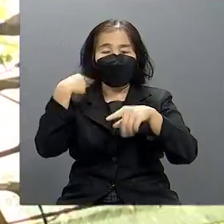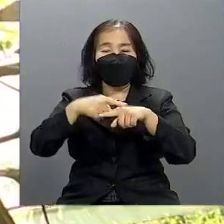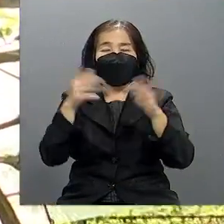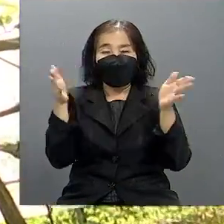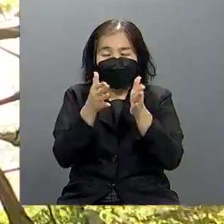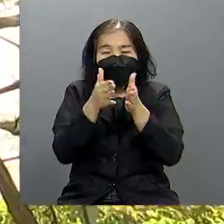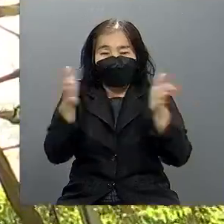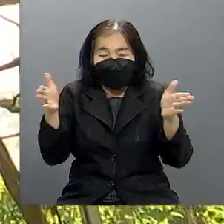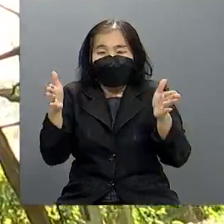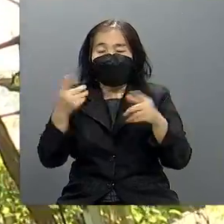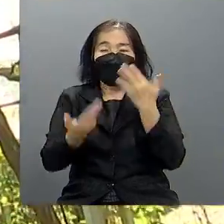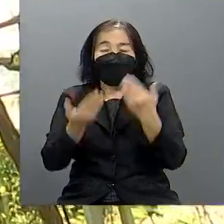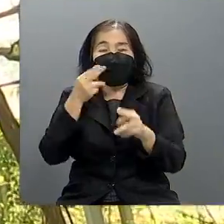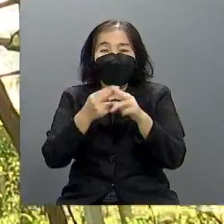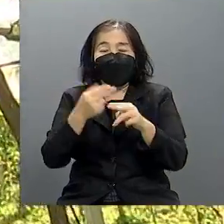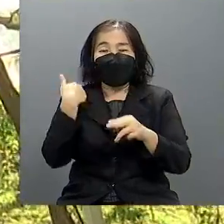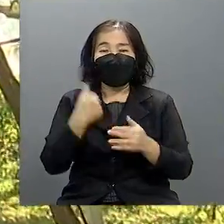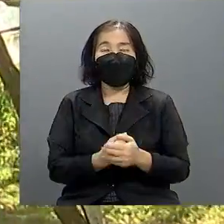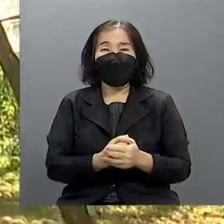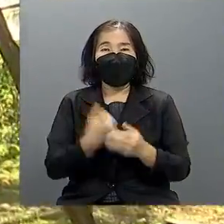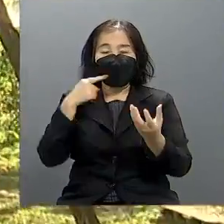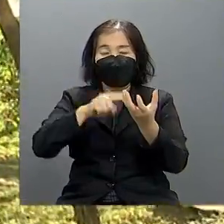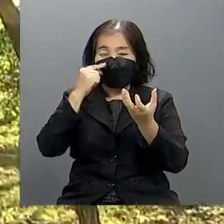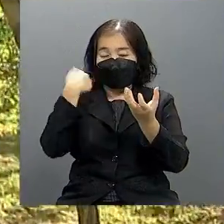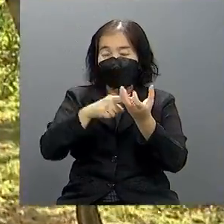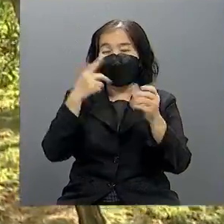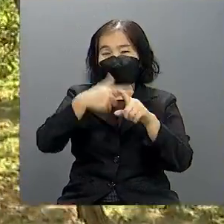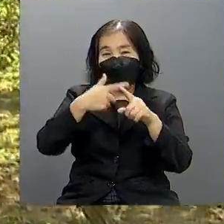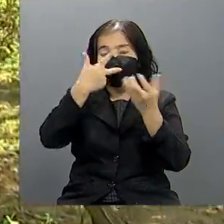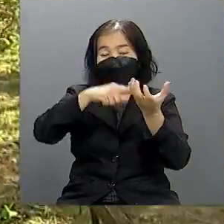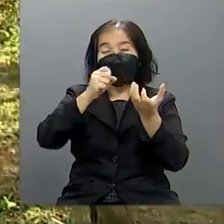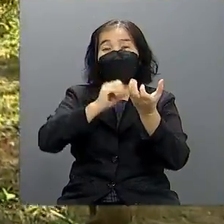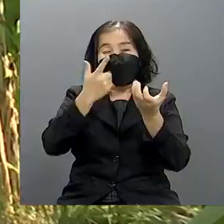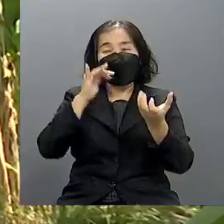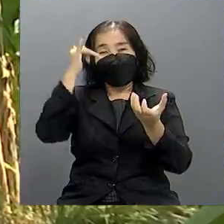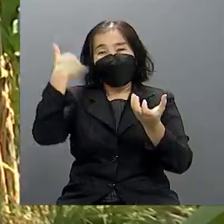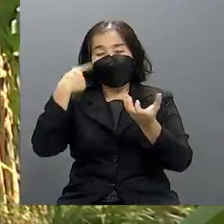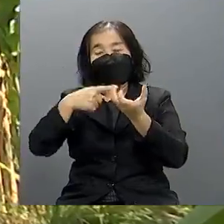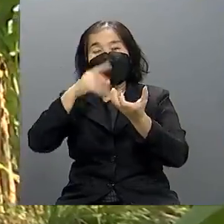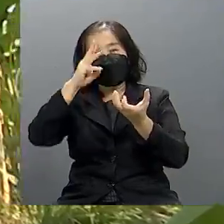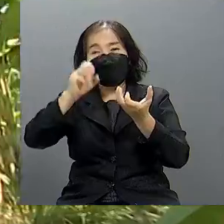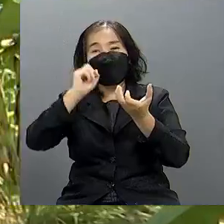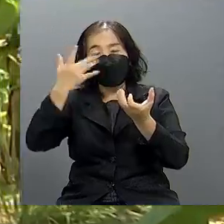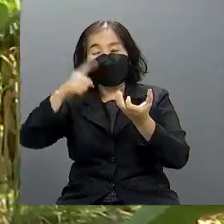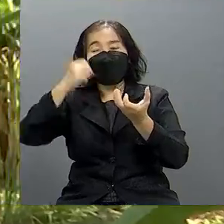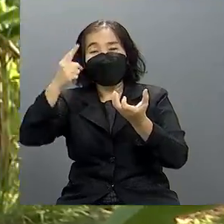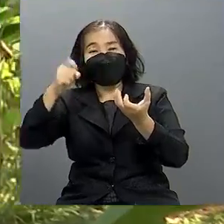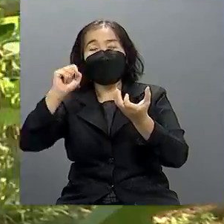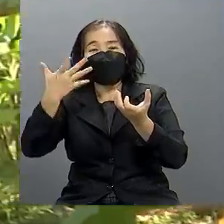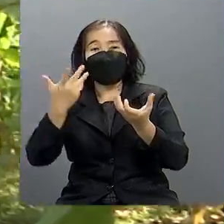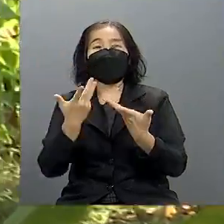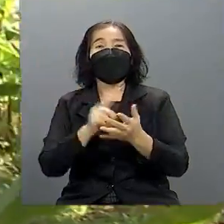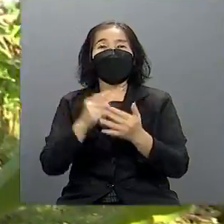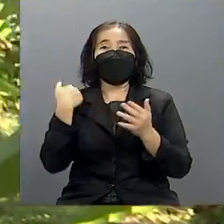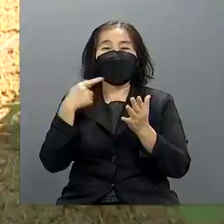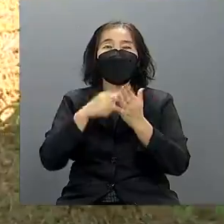วอย่างเงี้ยค่ะช่วงแรกเราอาจจะปลูกผักผสมไปด้วยก็จะได้อาจจะได้ไม่เยอะเท่าไหร่อย่างเงี้ยค่ะแล้วก็อาจจะมีกล้วยด้วยอะไรเงี้ยค่ะแต่ส่วน